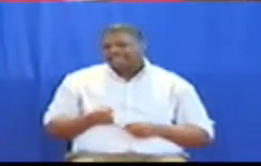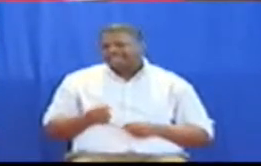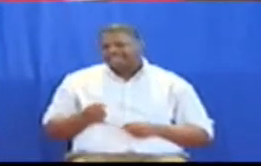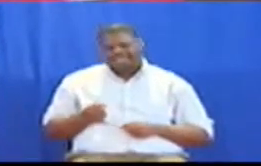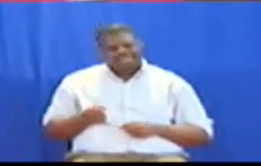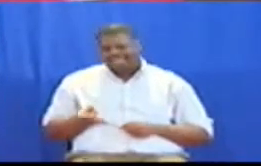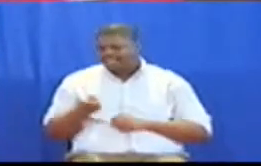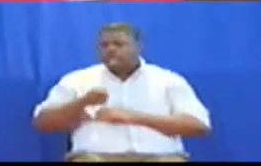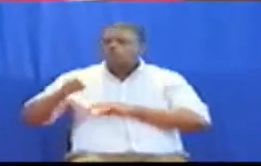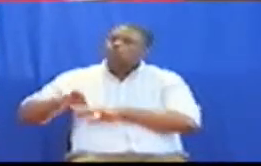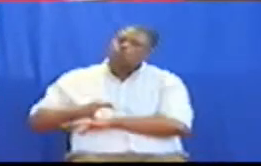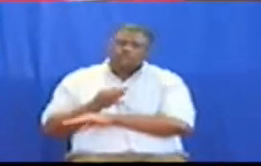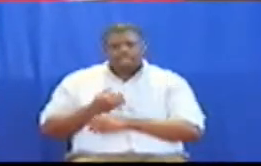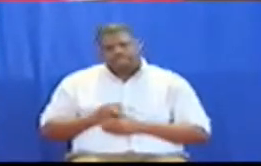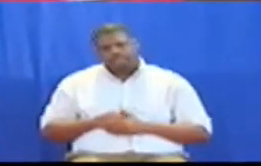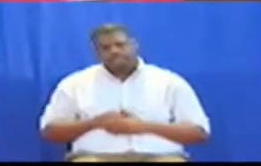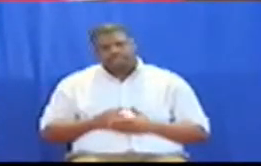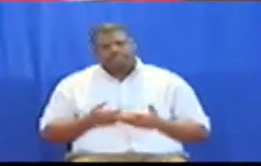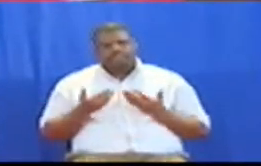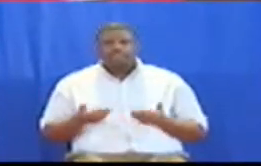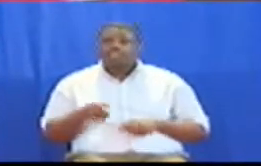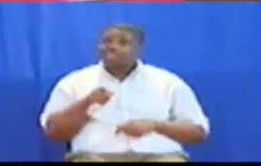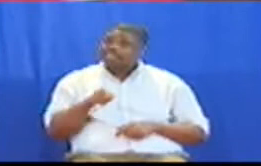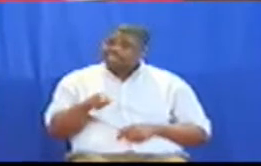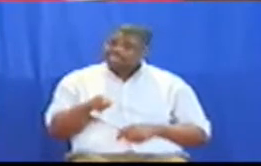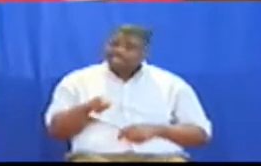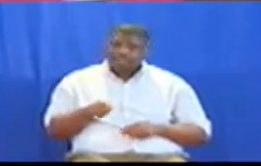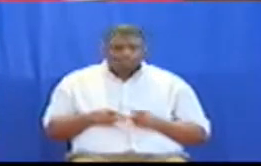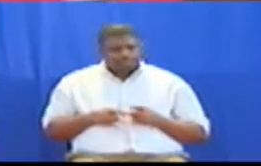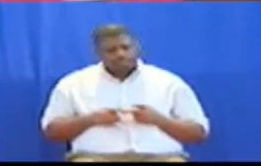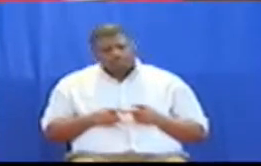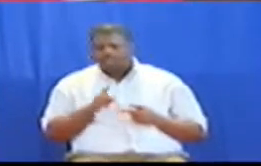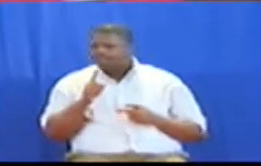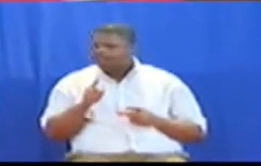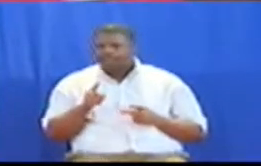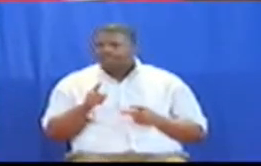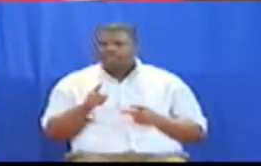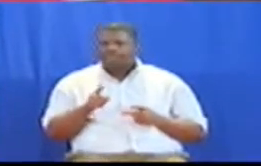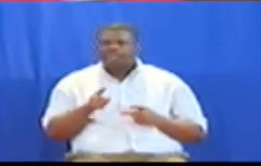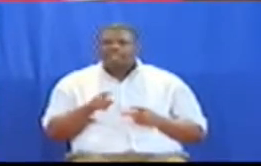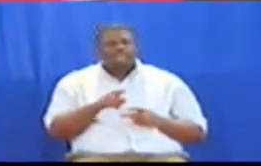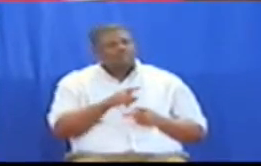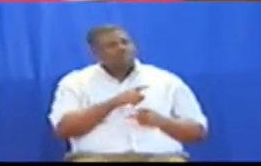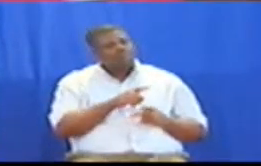wapinzani walipewa wabunge zaidi ya 100, madiwani zaidi ya 1500. Hamna walichokifanya. Saizi umefika